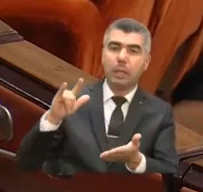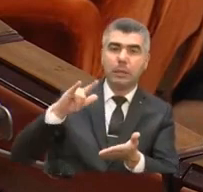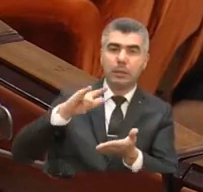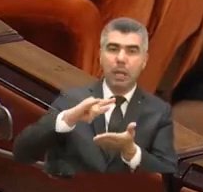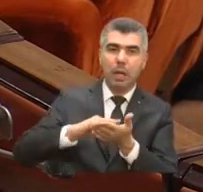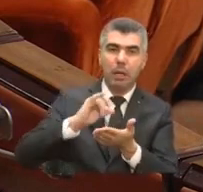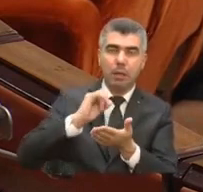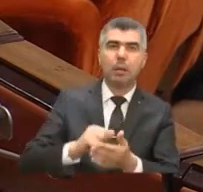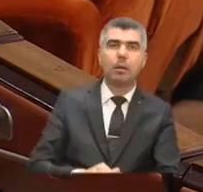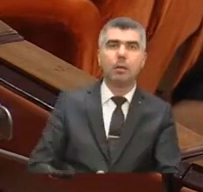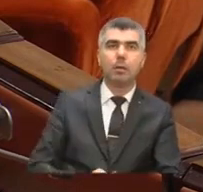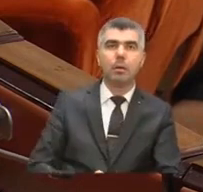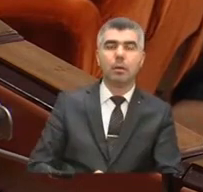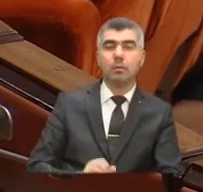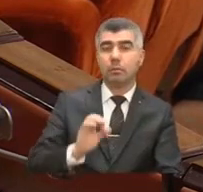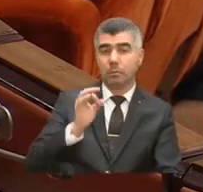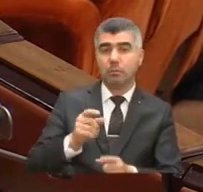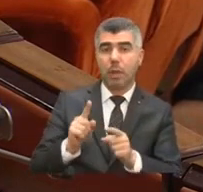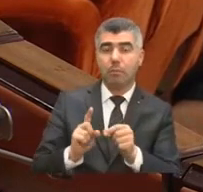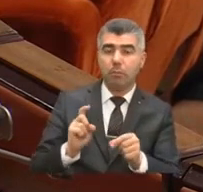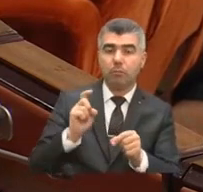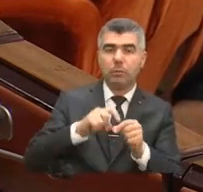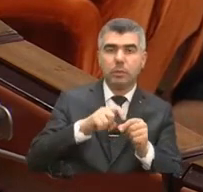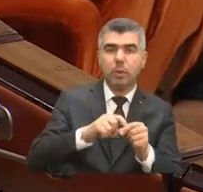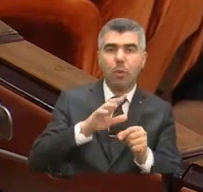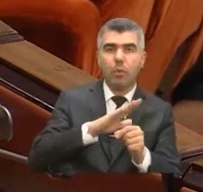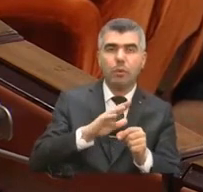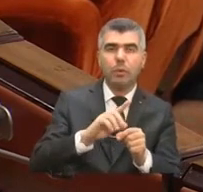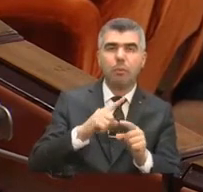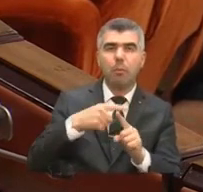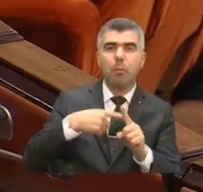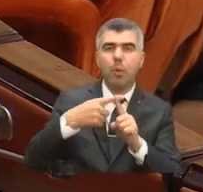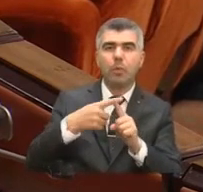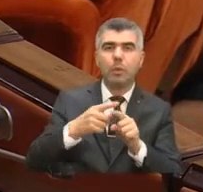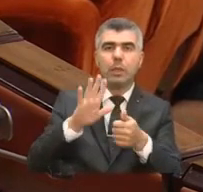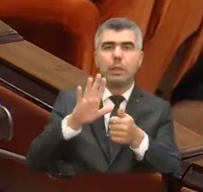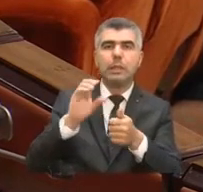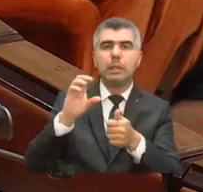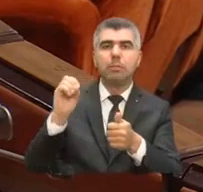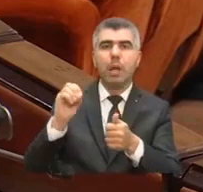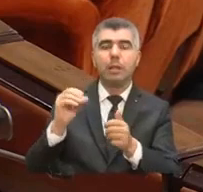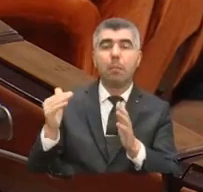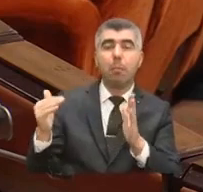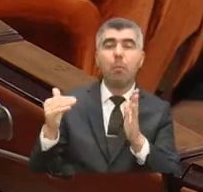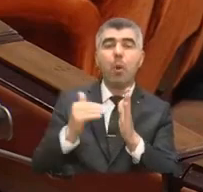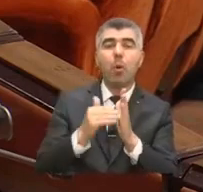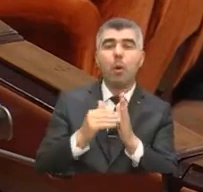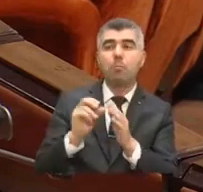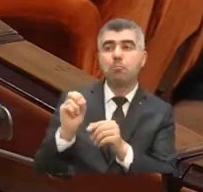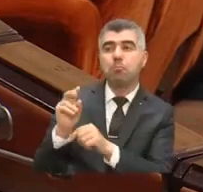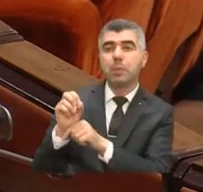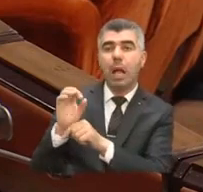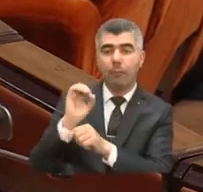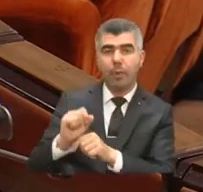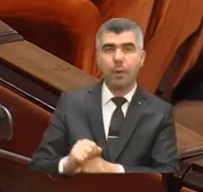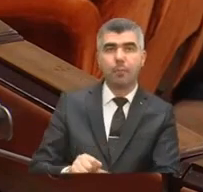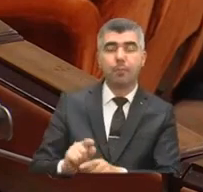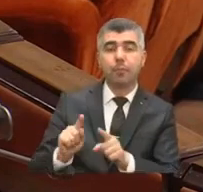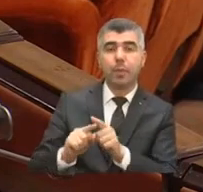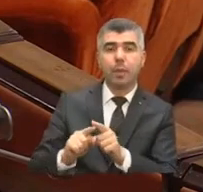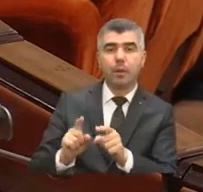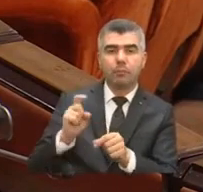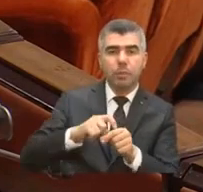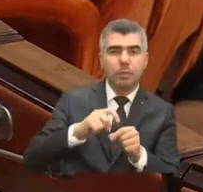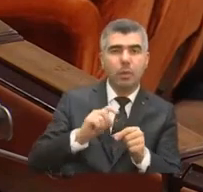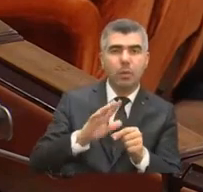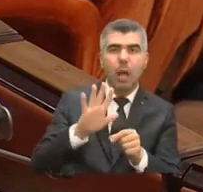وان وورلد، بحيث مكن من الانخراط في شبكه تضم ازيد من 600 مليون مسافر. توفر هذا التحالف اكثر من 1500